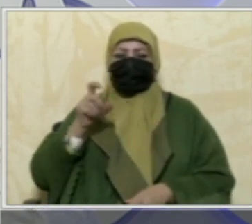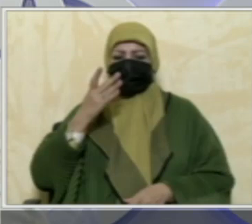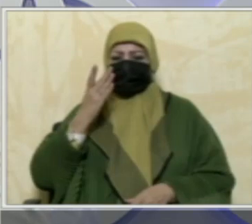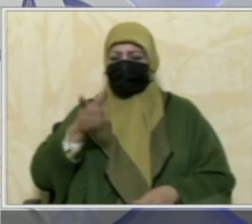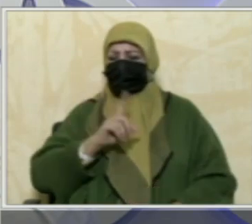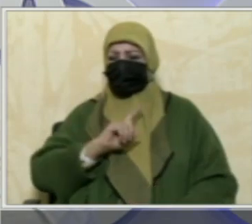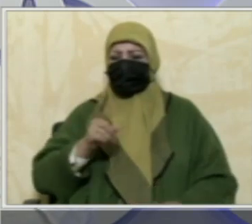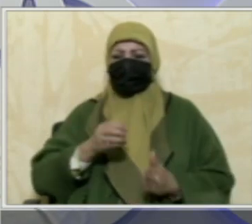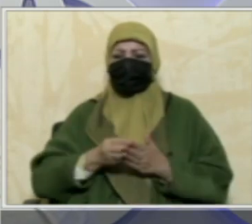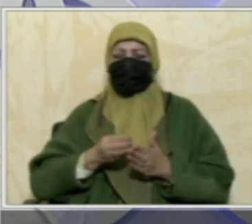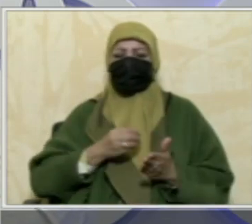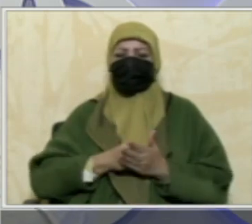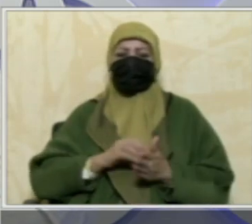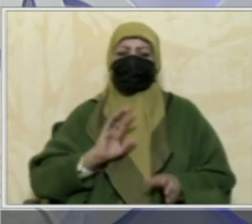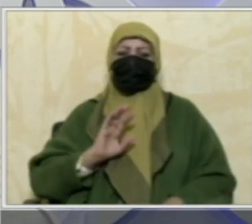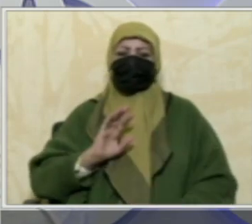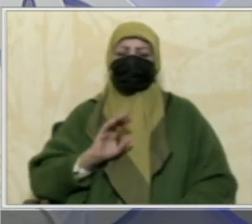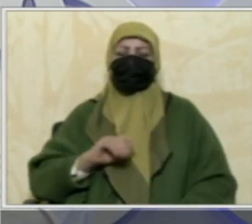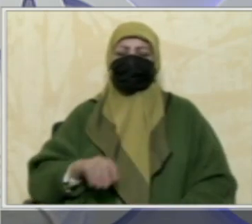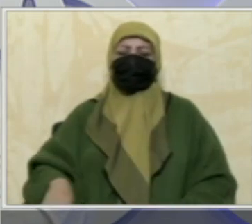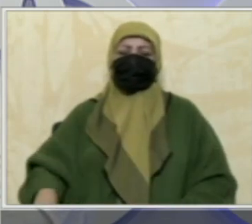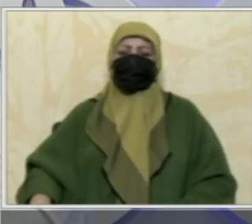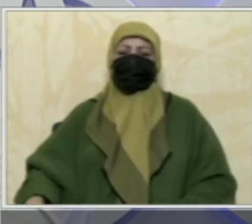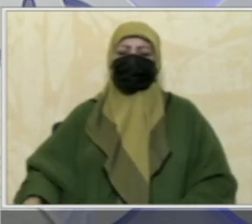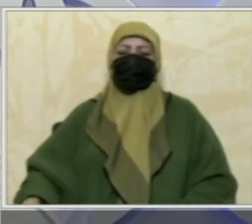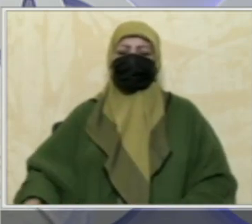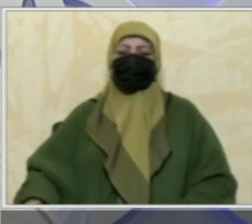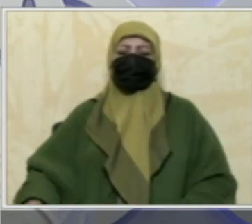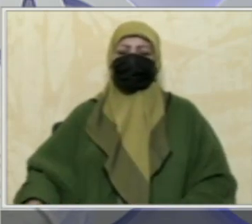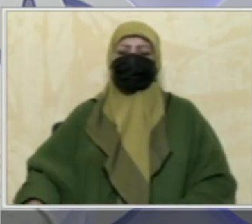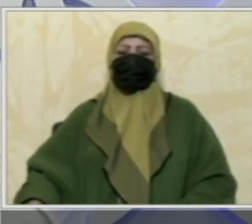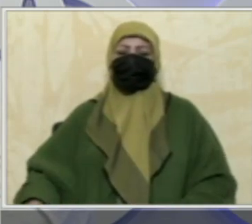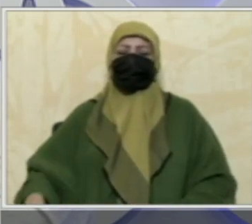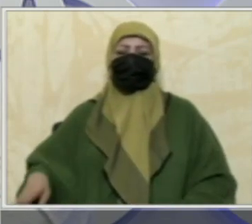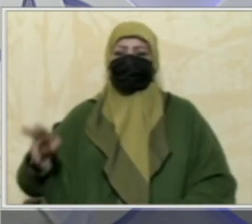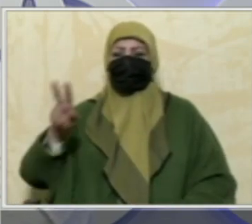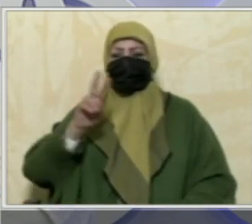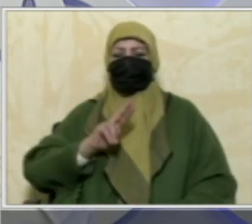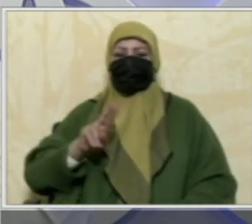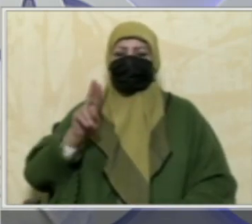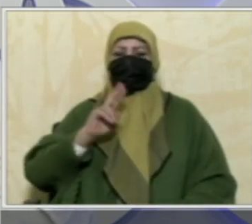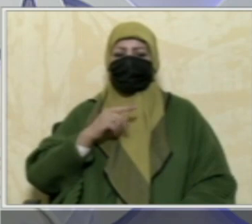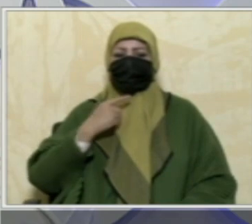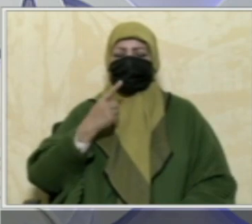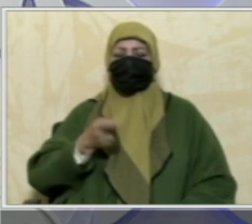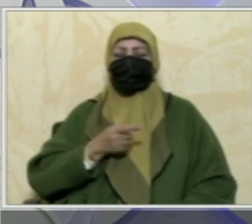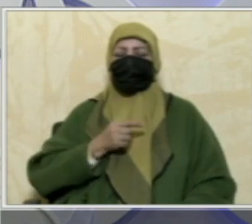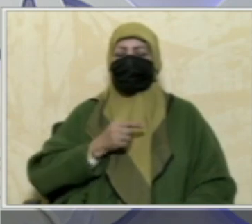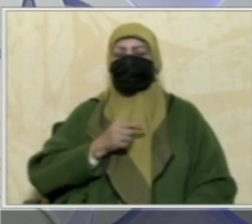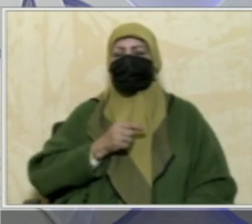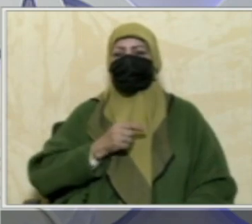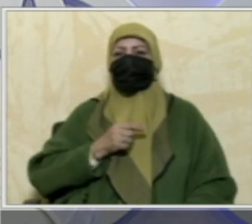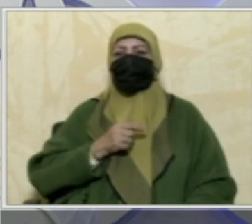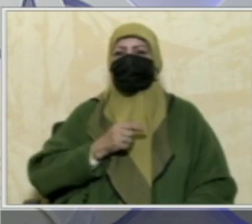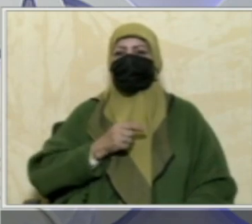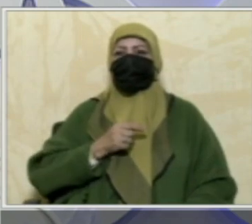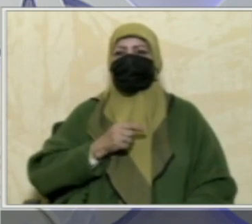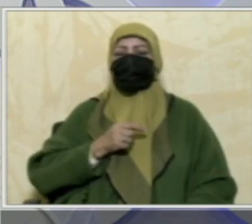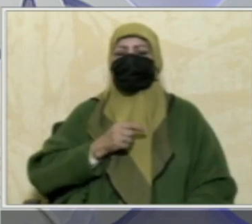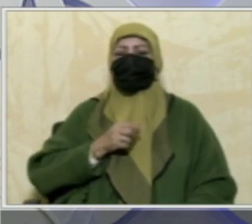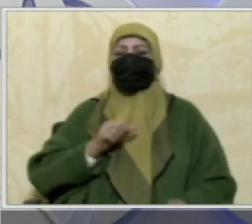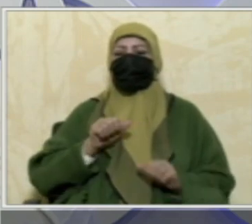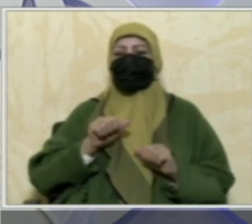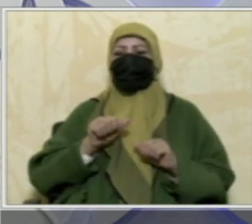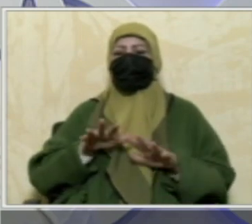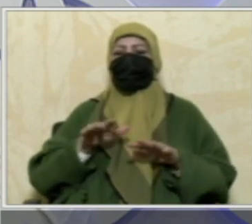ادريس من طرابلس يسال عليه ظاهره منتشره للاسف نعم في المجتمعات الليبيه